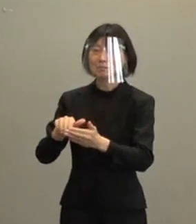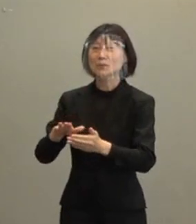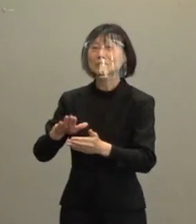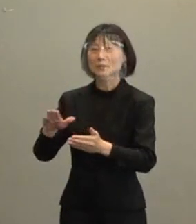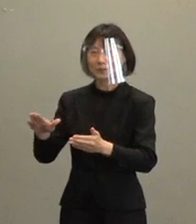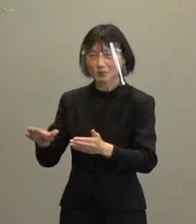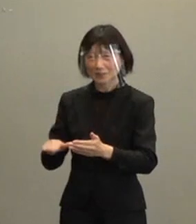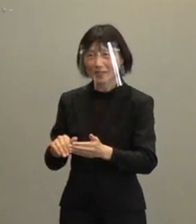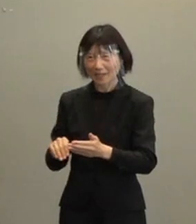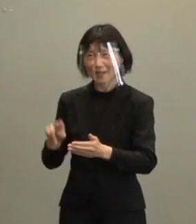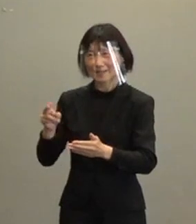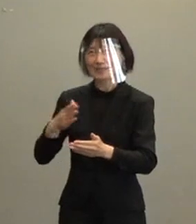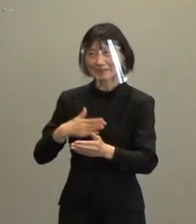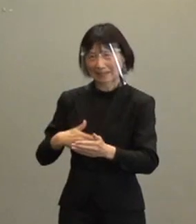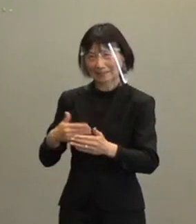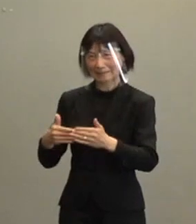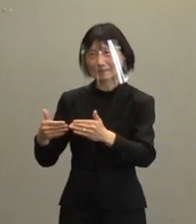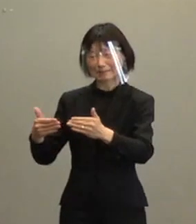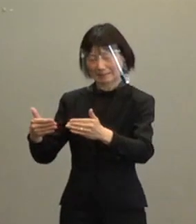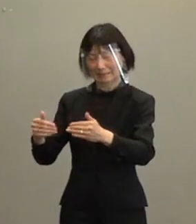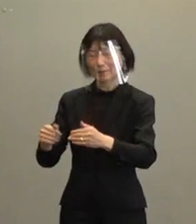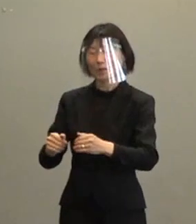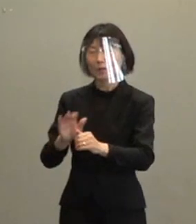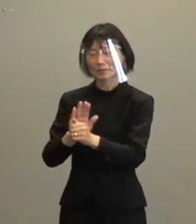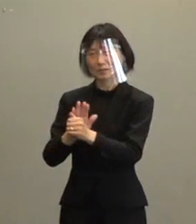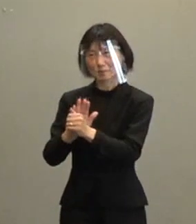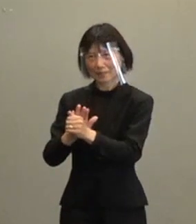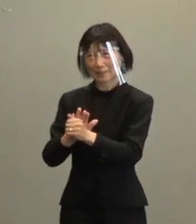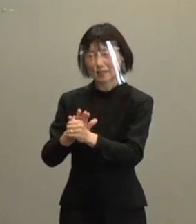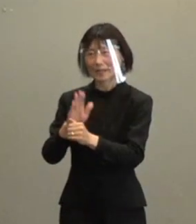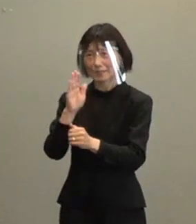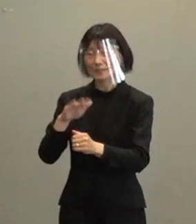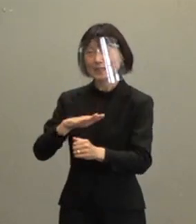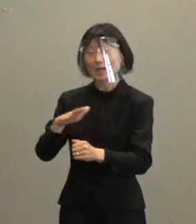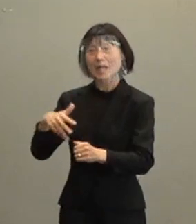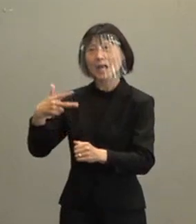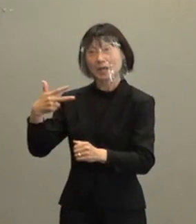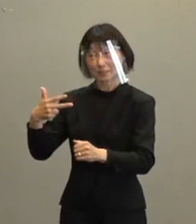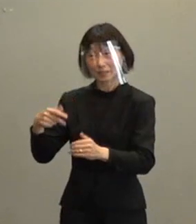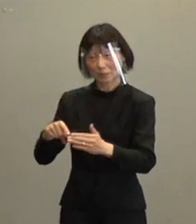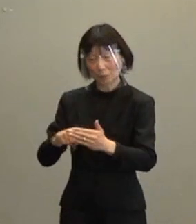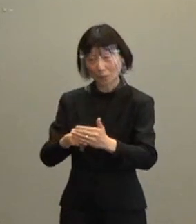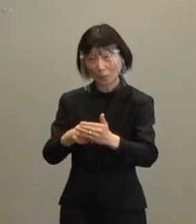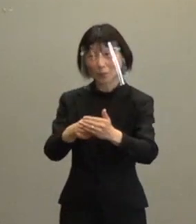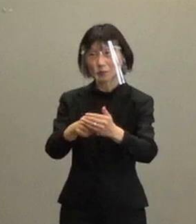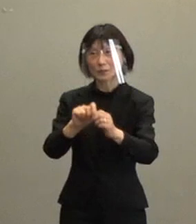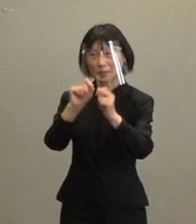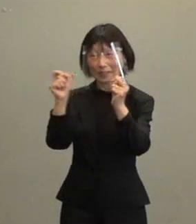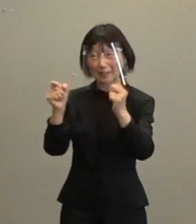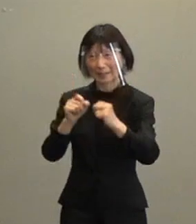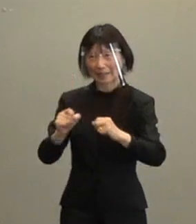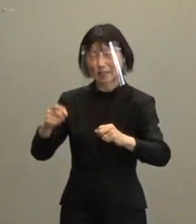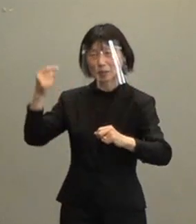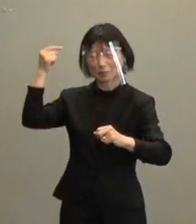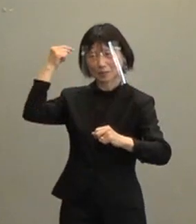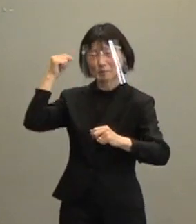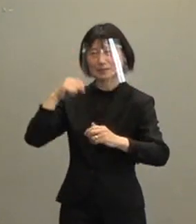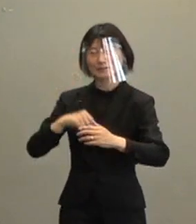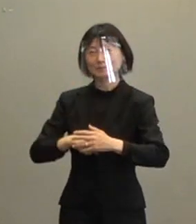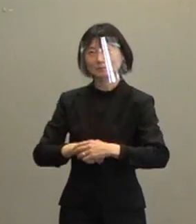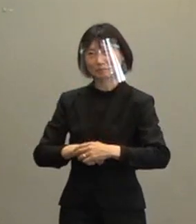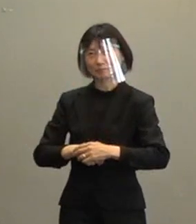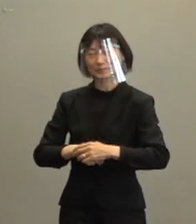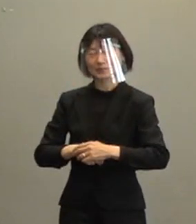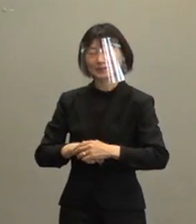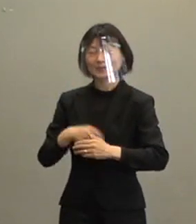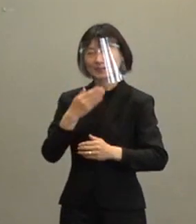促進に努められた方々であったり、市原氏さんなどのですね、ご努力の賜物かなというふうに思っています。大